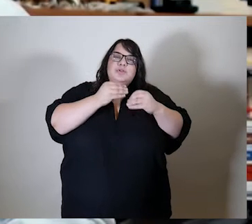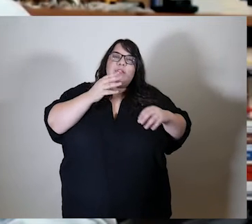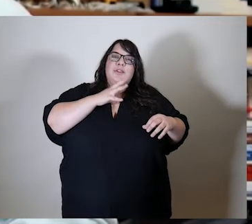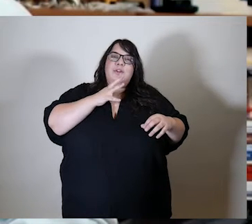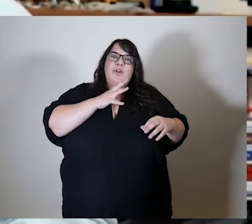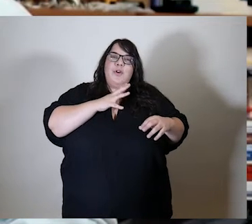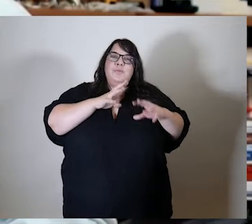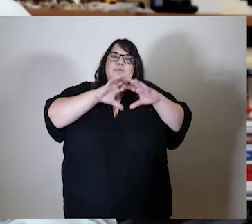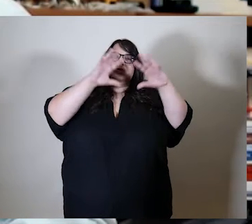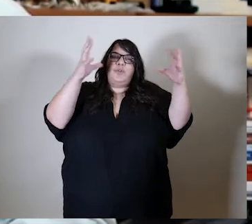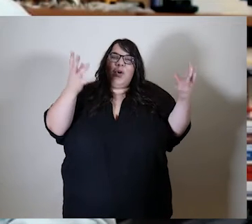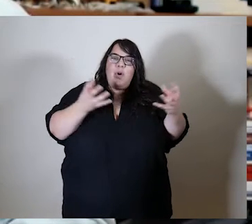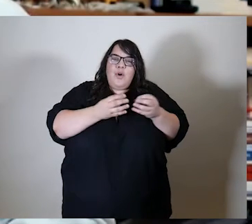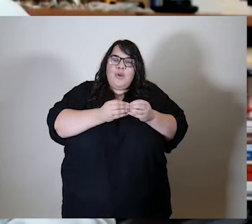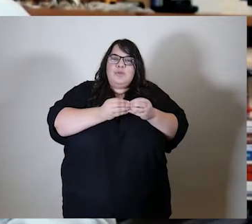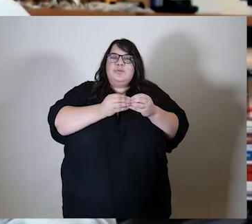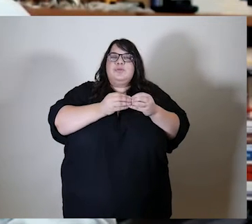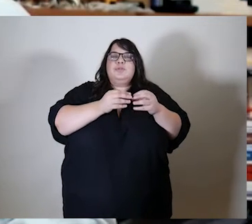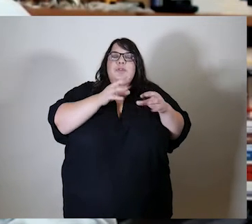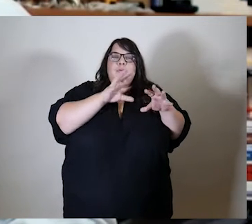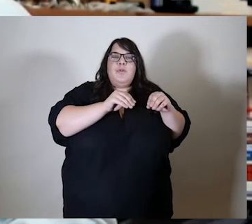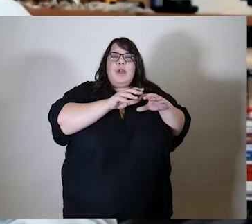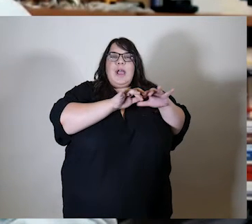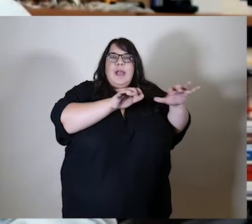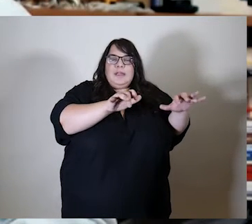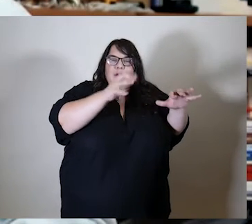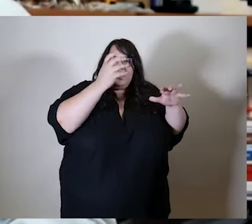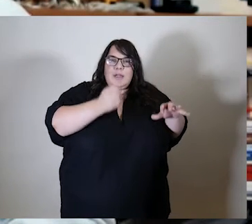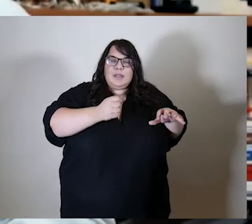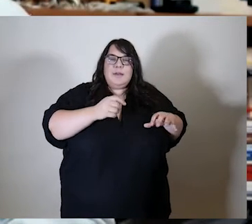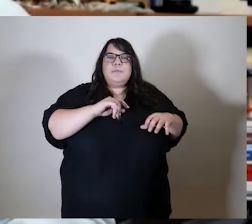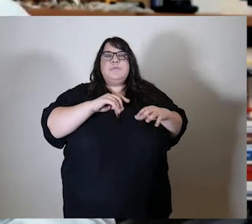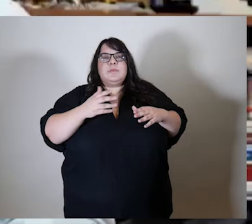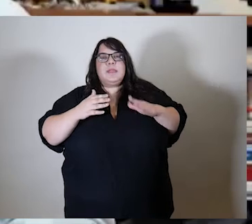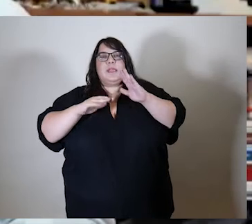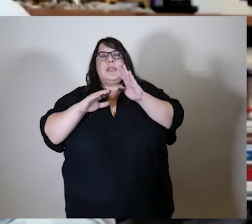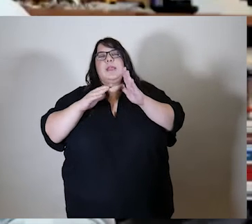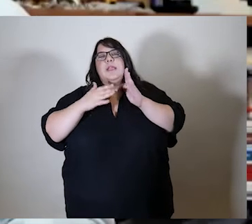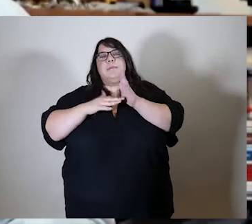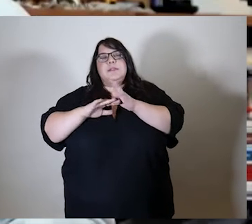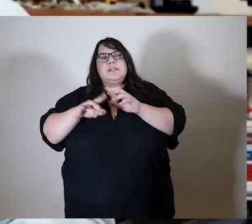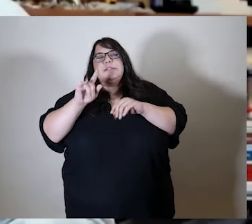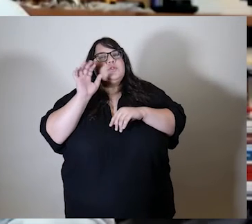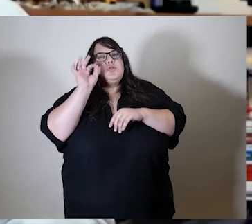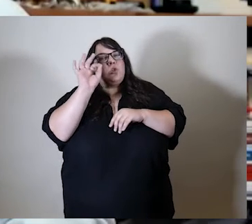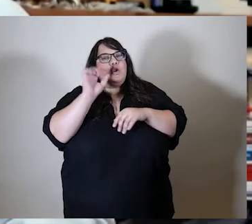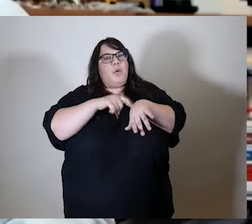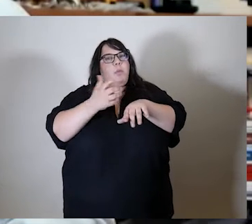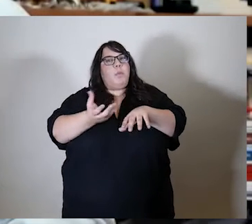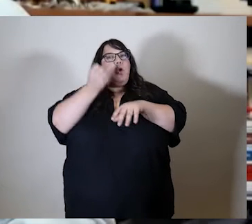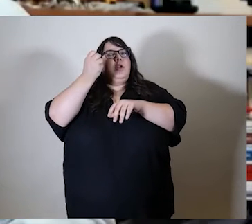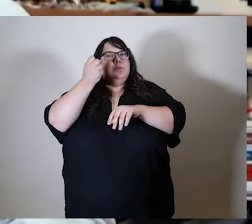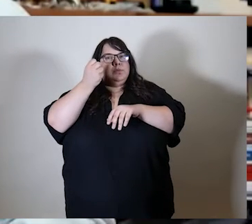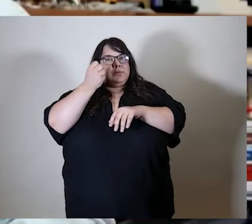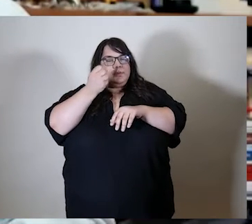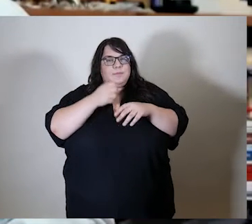που πάσχουν από καρκίνο ή προσφέρει τις υπηρεσίες της για την πρόληψη της νόσου. Έχουν